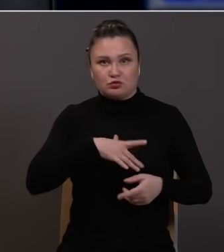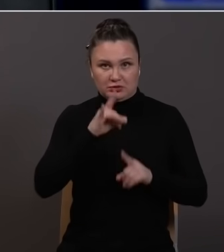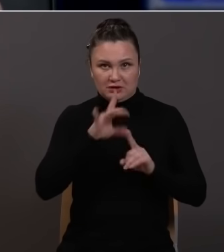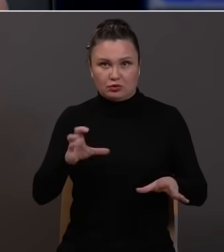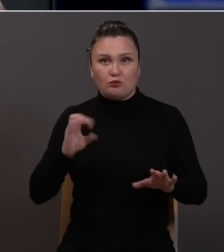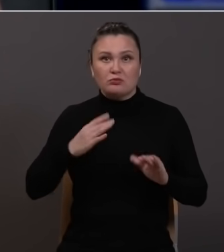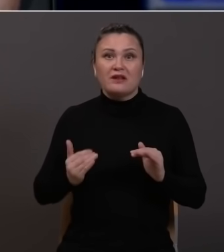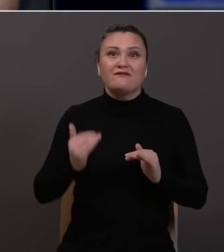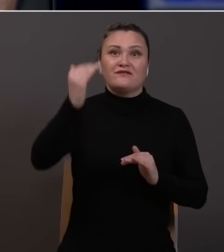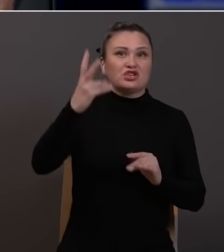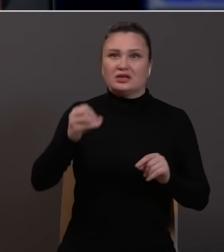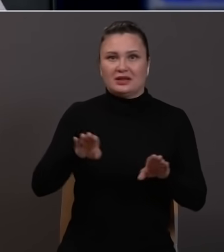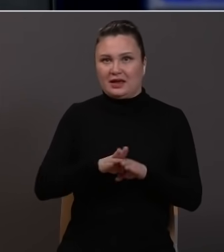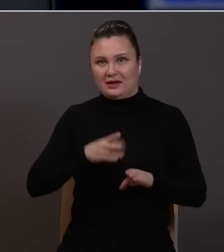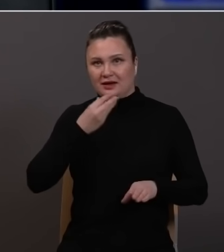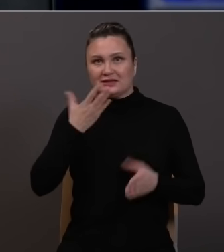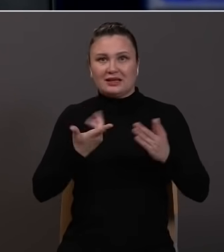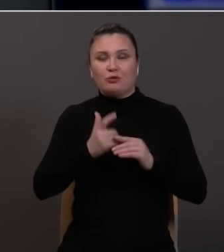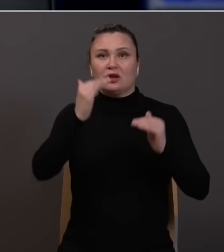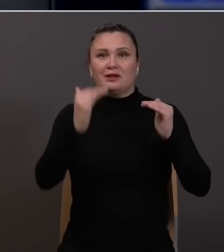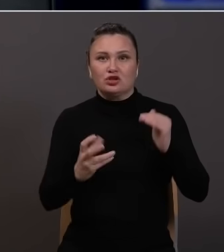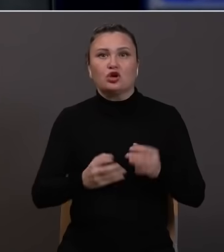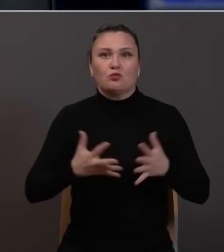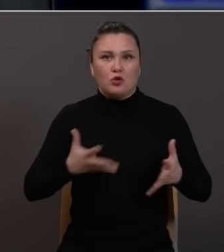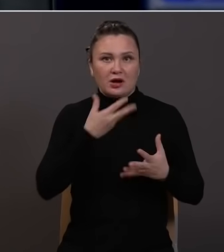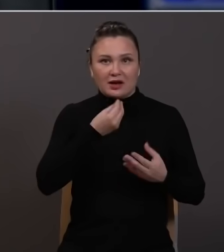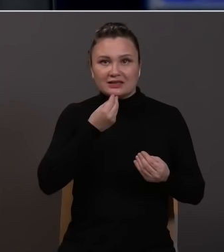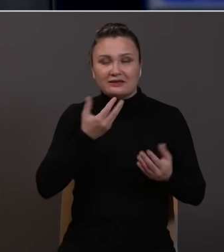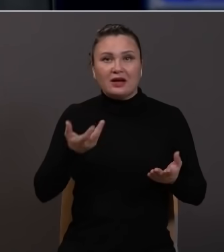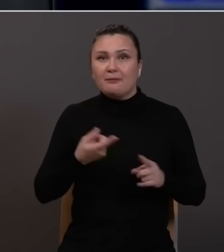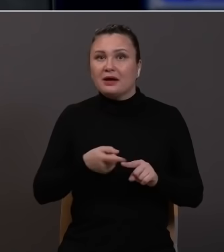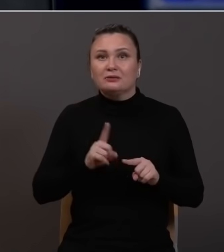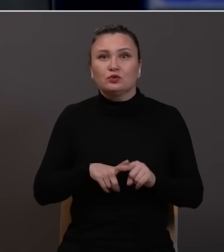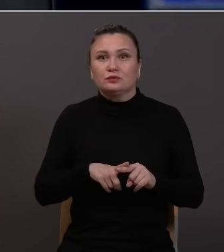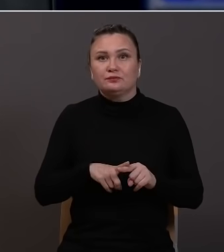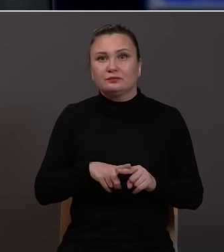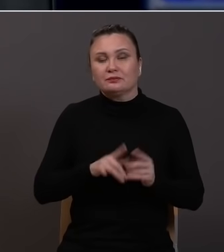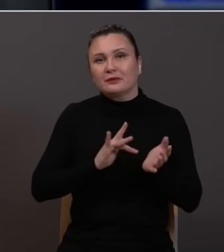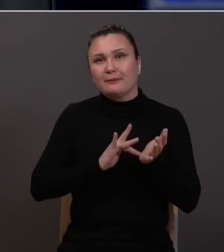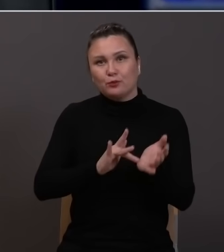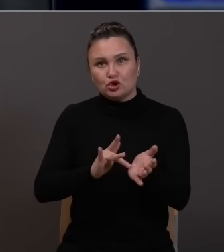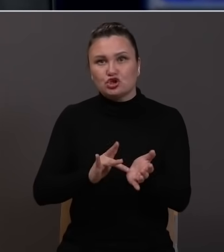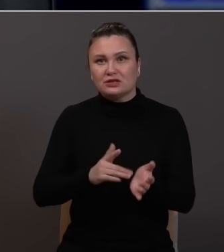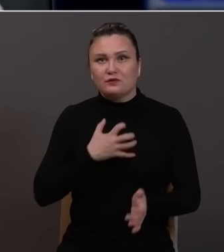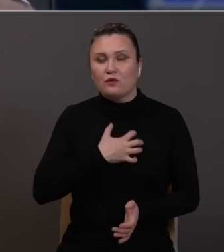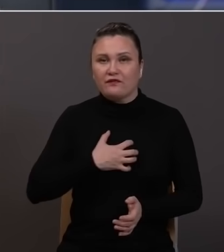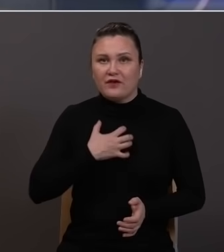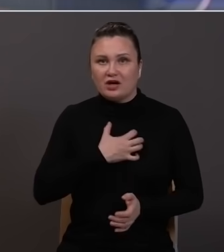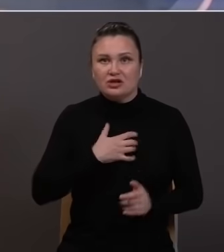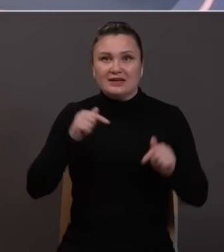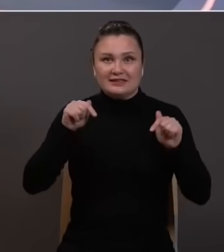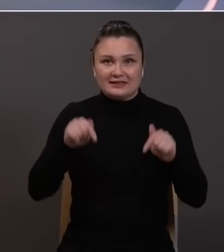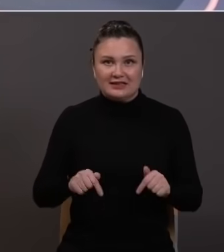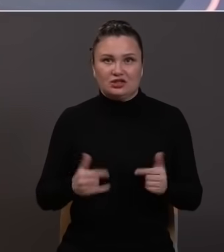могут быть выше, но уже не такие красивые. Или наоборот, ниже, но еще более красивые. Поэтому, наверное, путешественнику важно